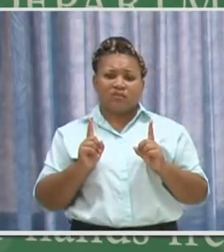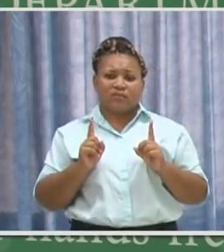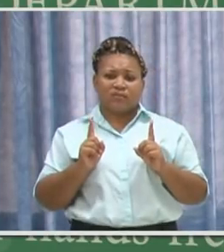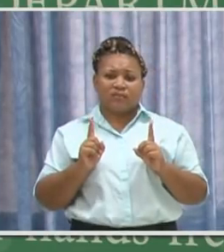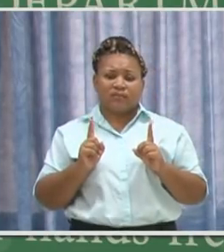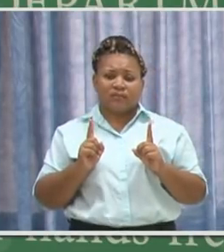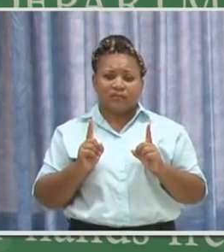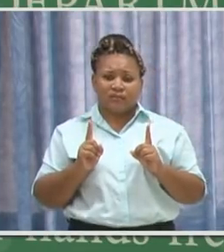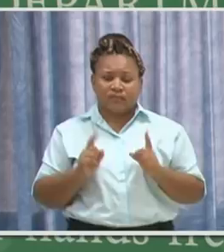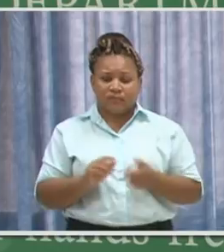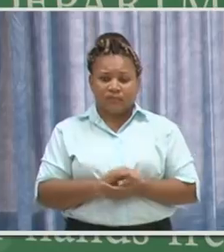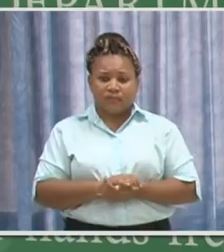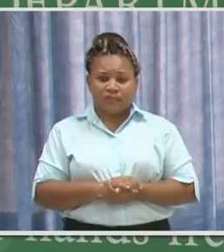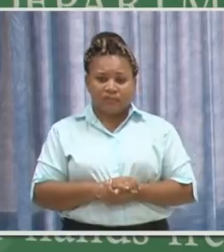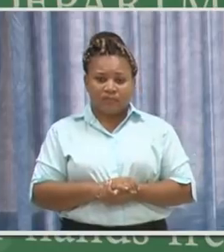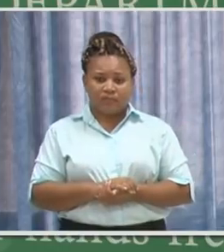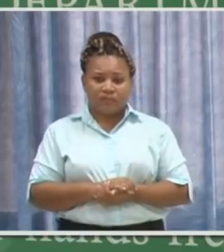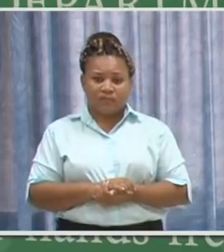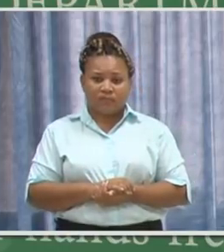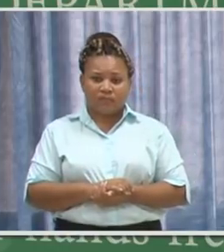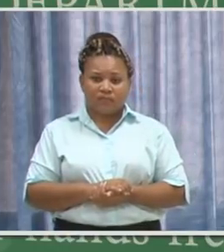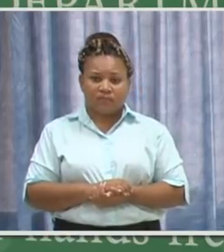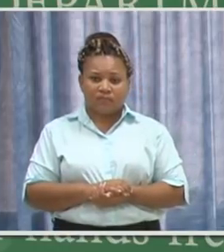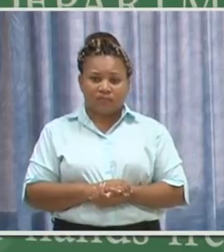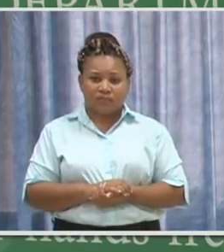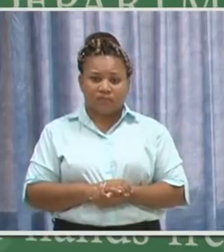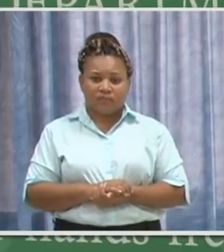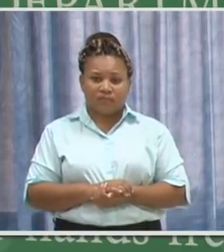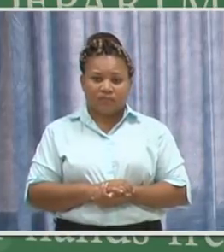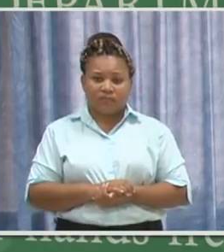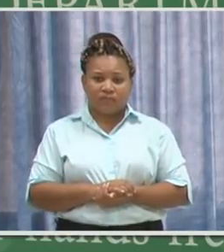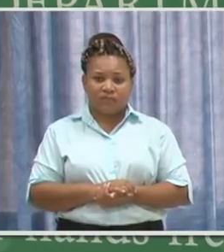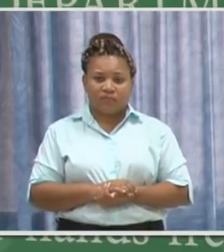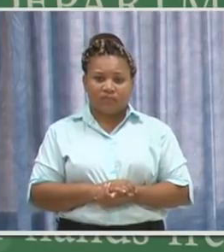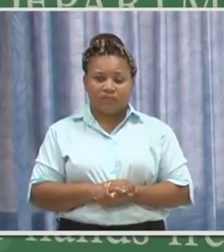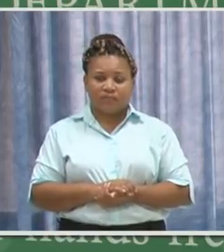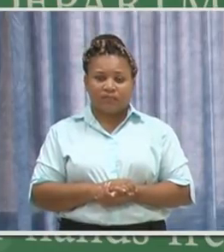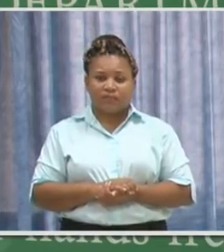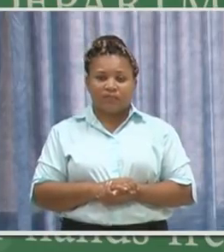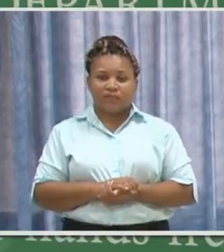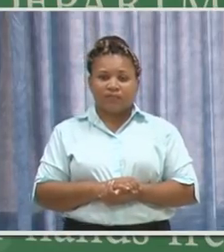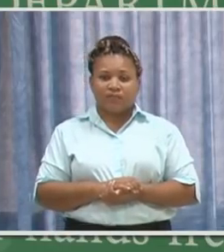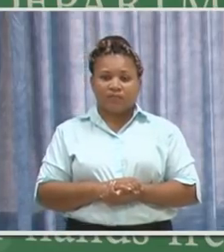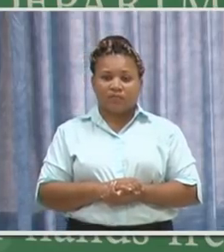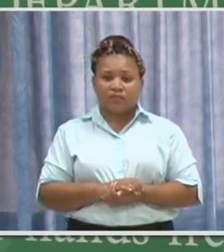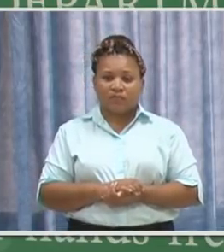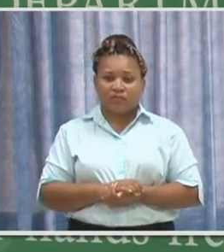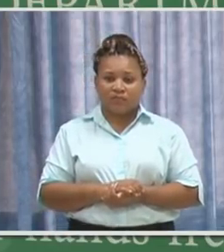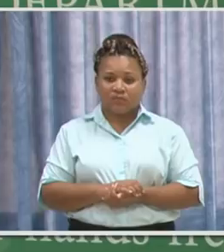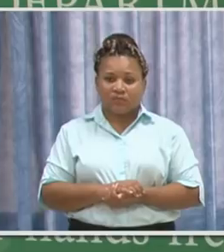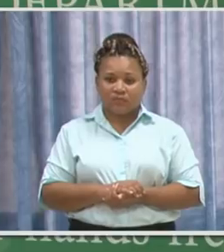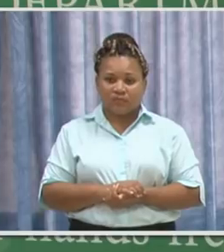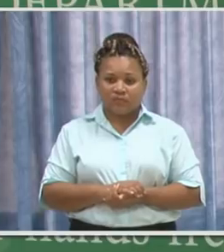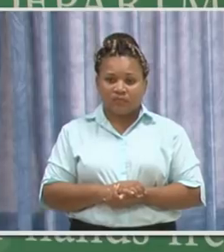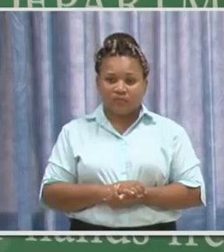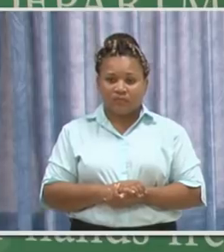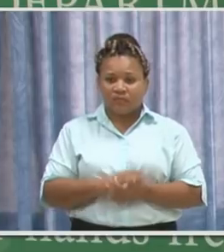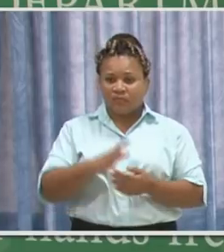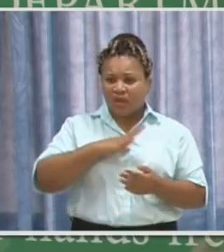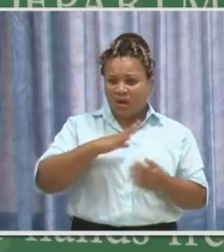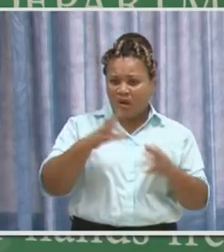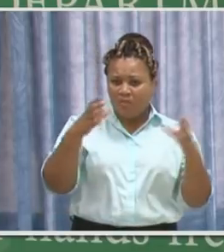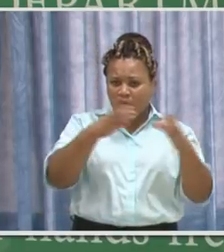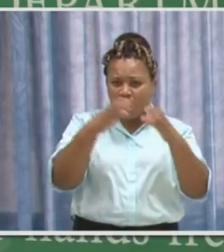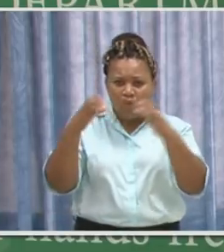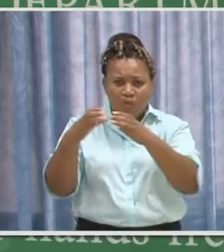d'autres incantités. Et je parle pour commencer à faire l'enterrement semaine prochaine. Mais je dis, peut-être, tu as préféré commencer à faire l'enterrement, mais